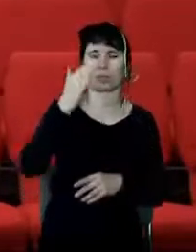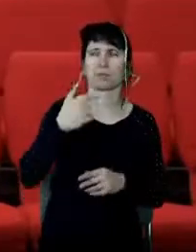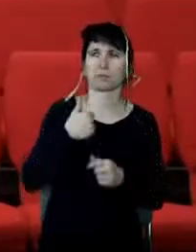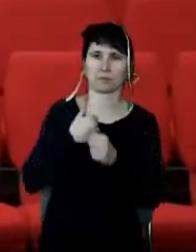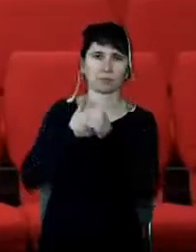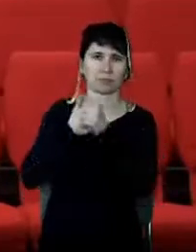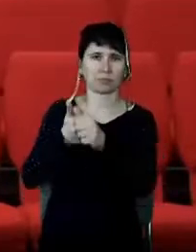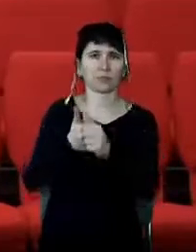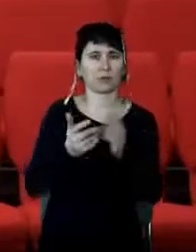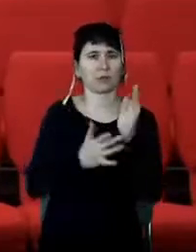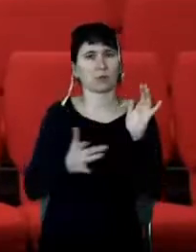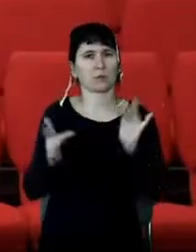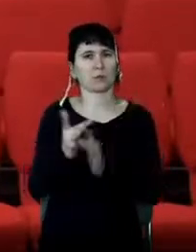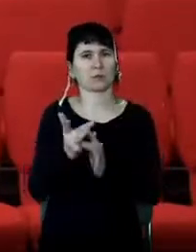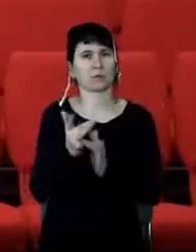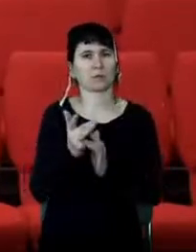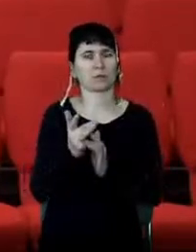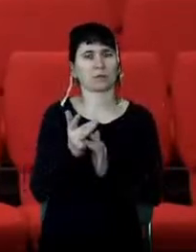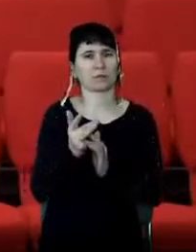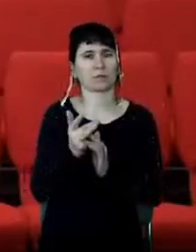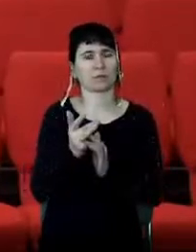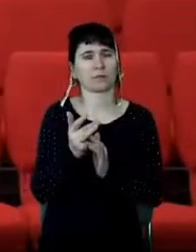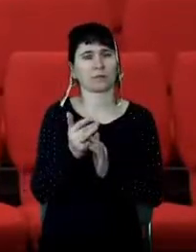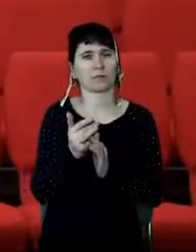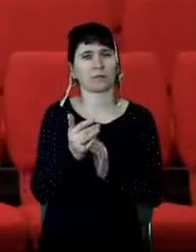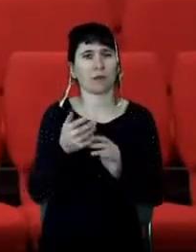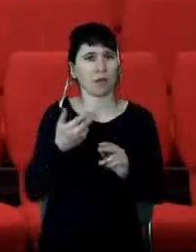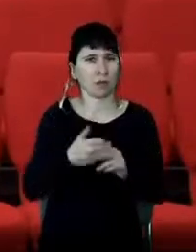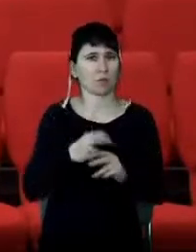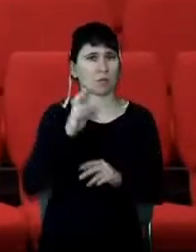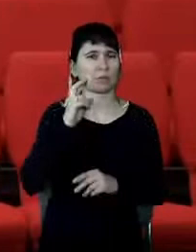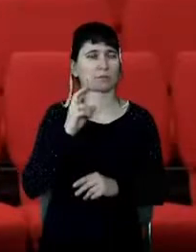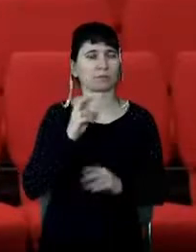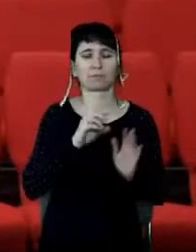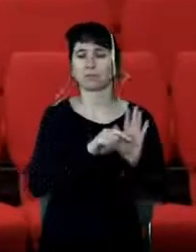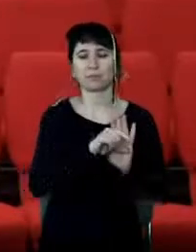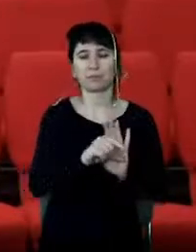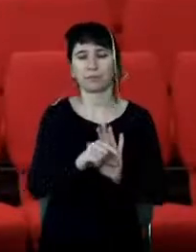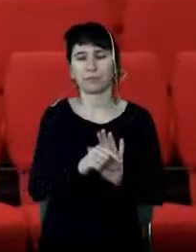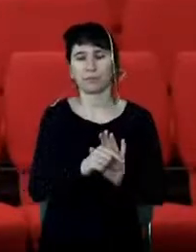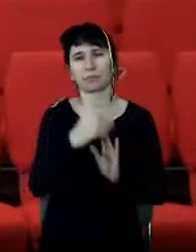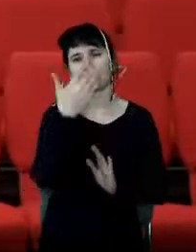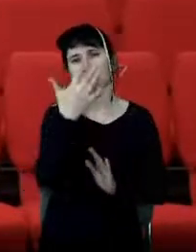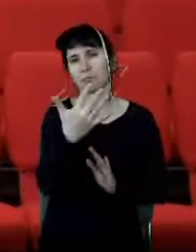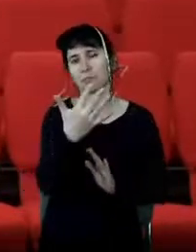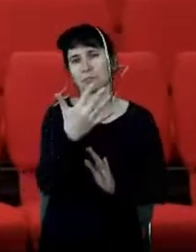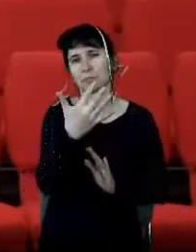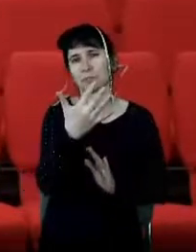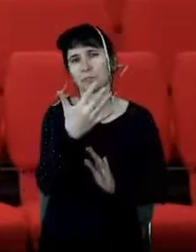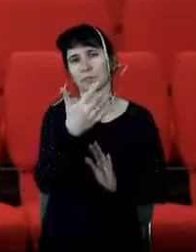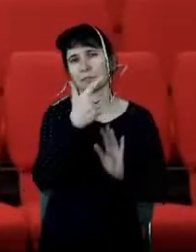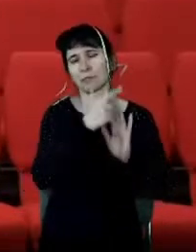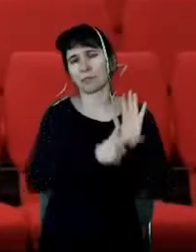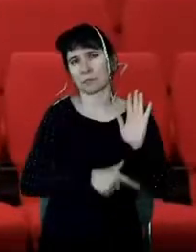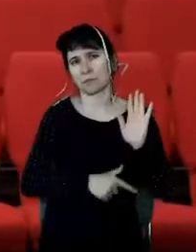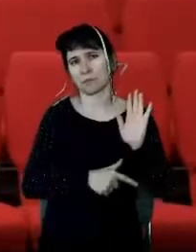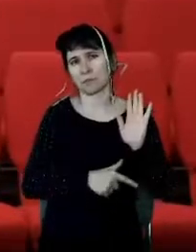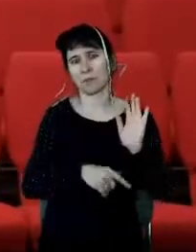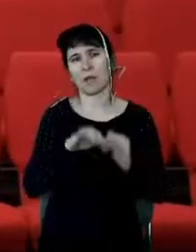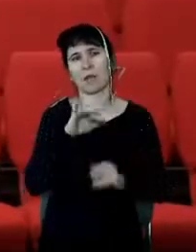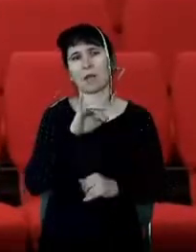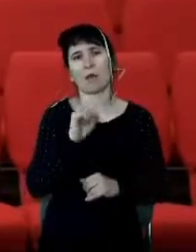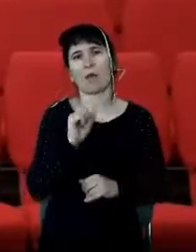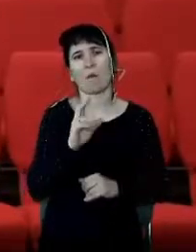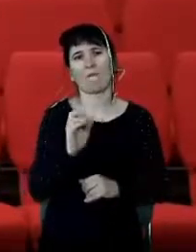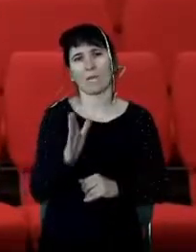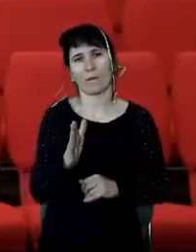Ісуса. Бачити і чути нашого Бога. Ці слова звучать так. Це п'ята глава Післання